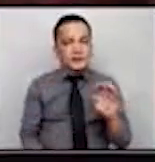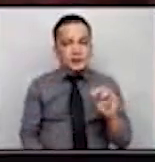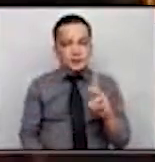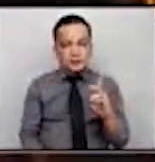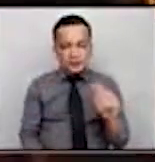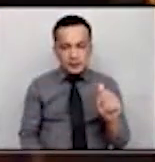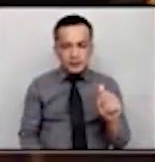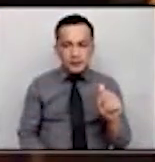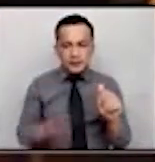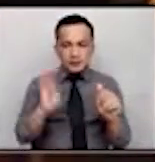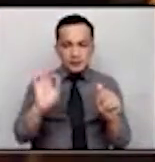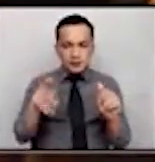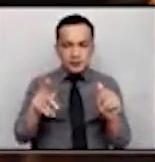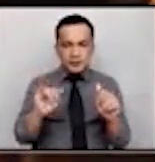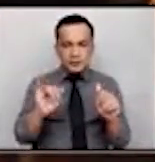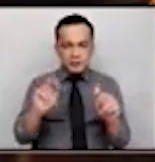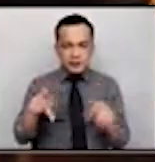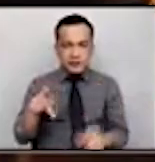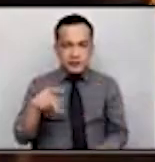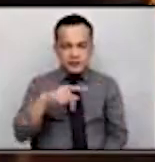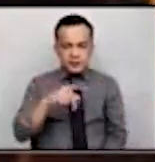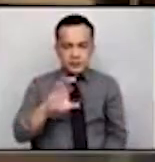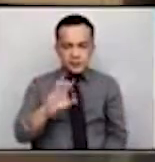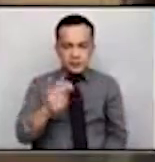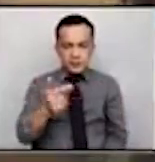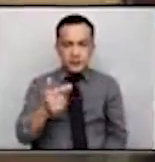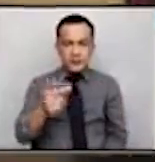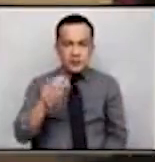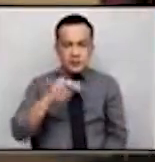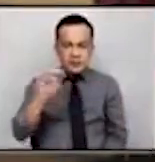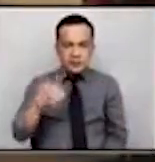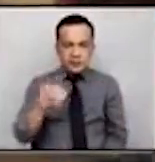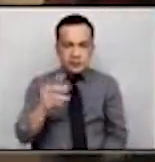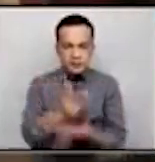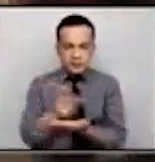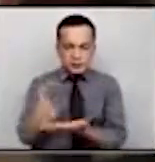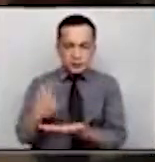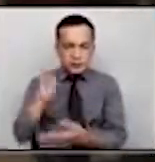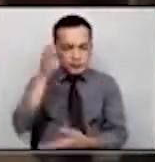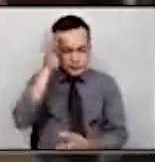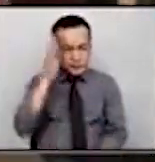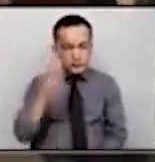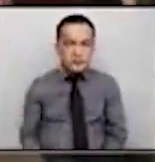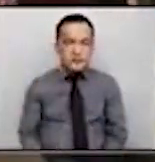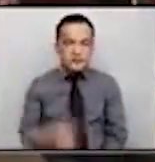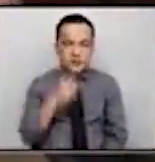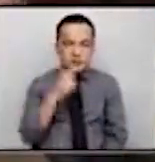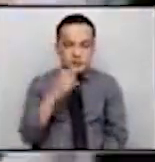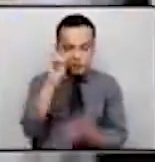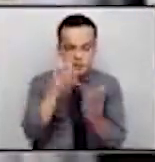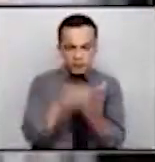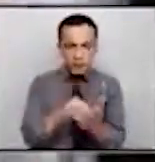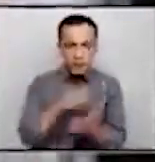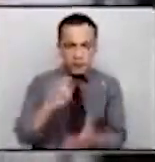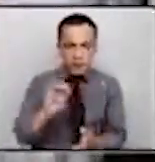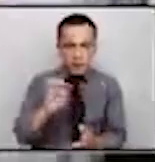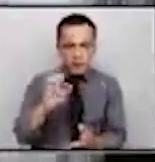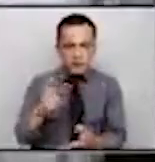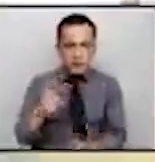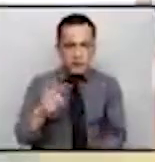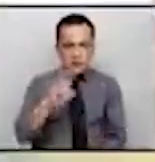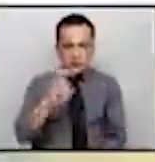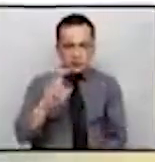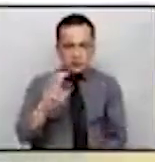AFP, PCG at Manila Traffic and Parking Bureau. Base sa tala ng MPD, higit 200 na nabigyan ng lunas mula sa